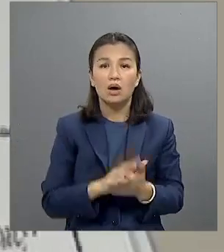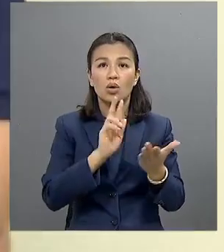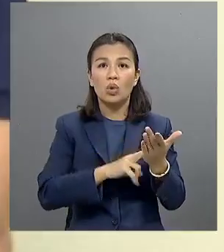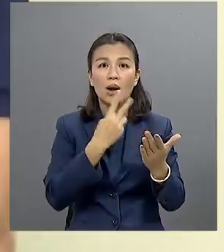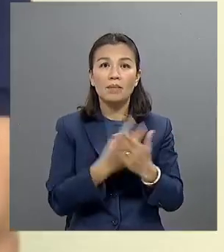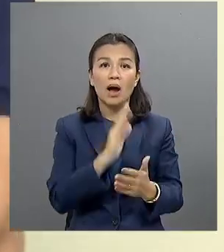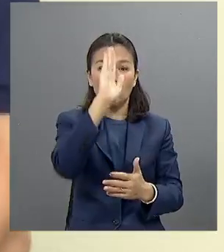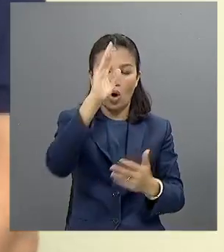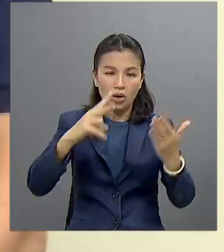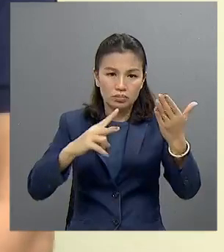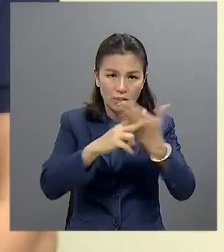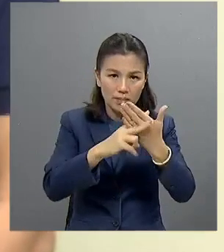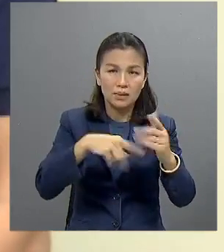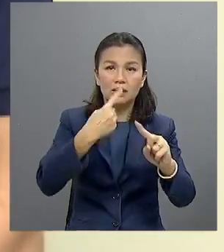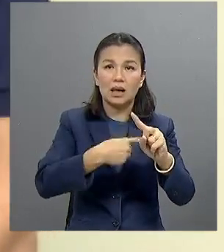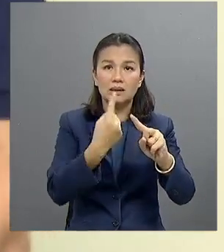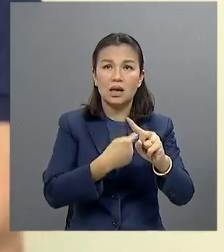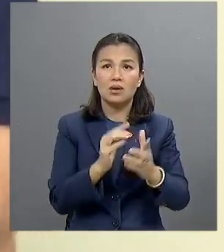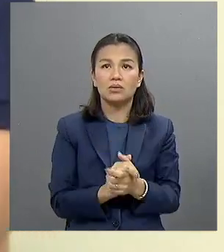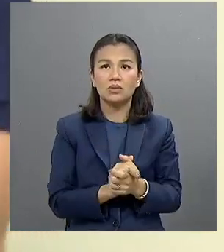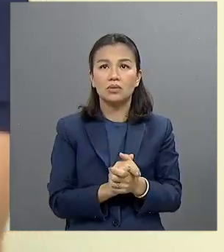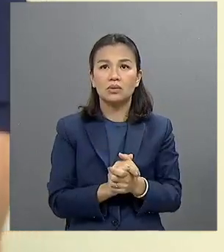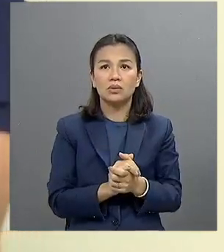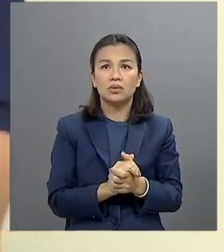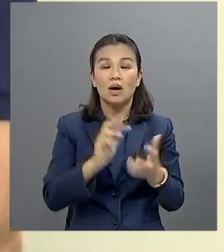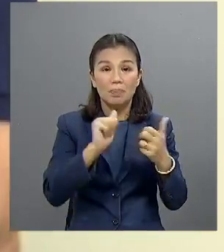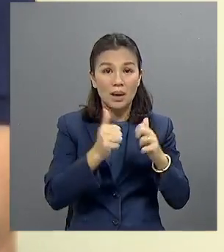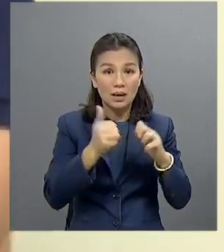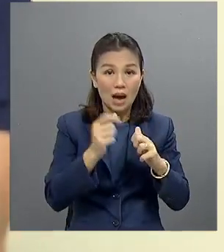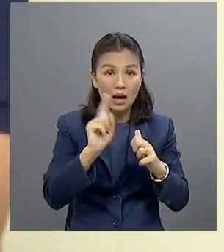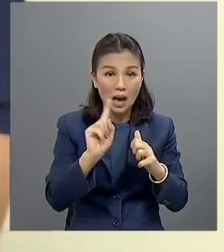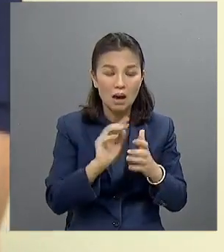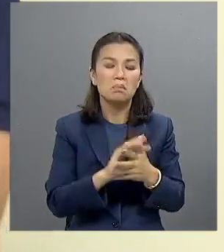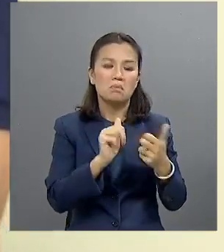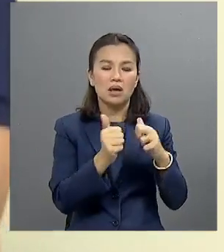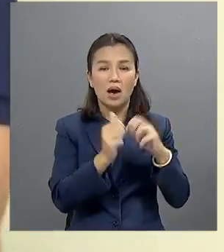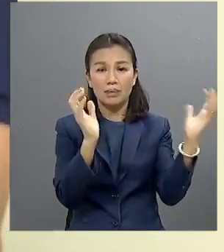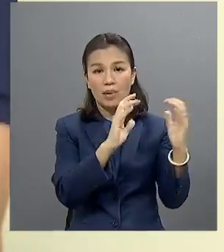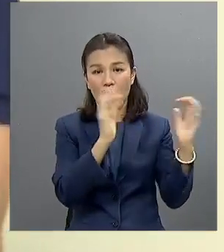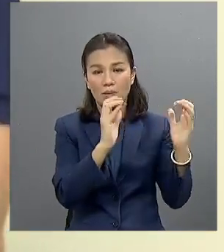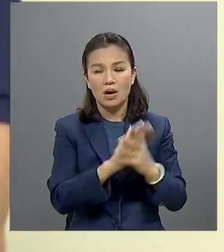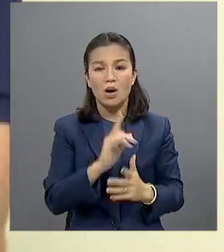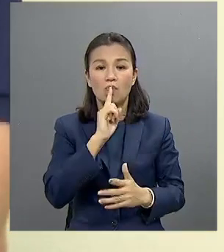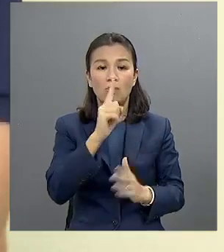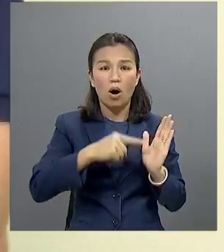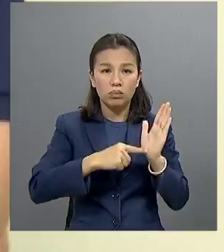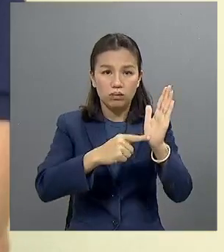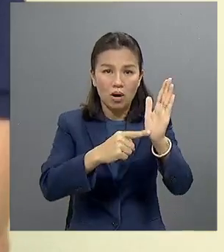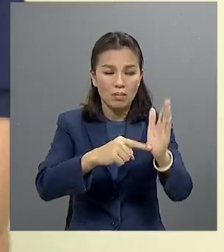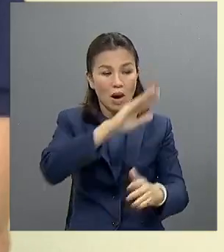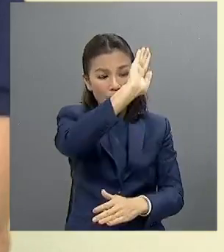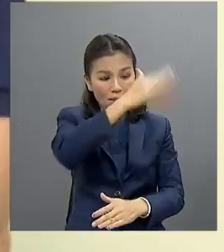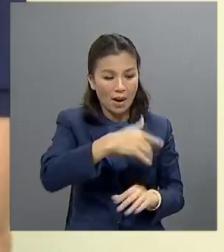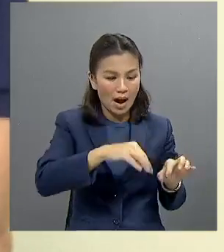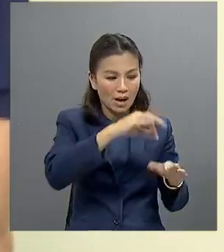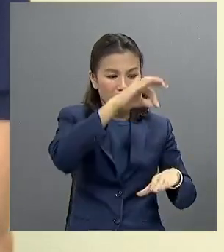ช่าก็หลังจากนั้นมามันก็มีข้อพิพาทกันมาตลอดผมก็ร้องเรียนไปธนารักษ์ก็ไม่มาชี้เขตไม่มาอะไรผ